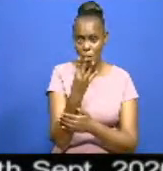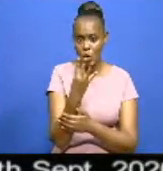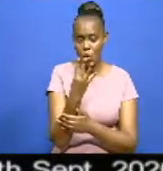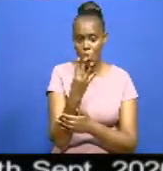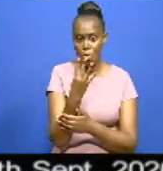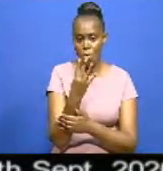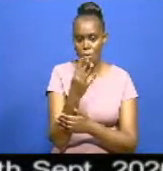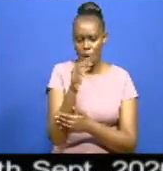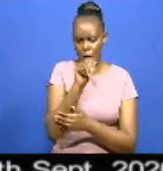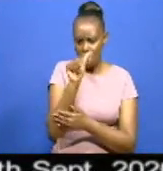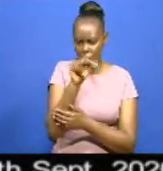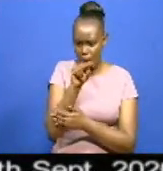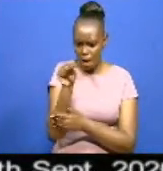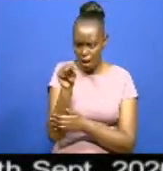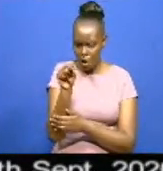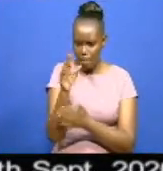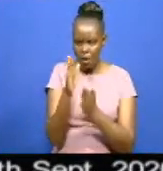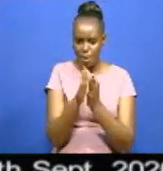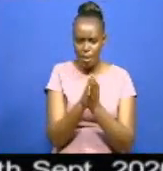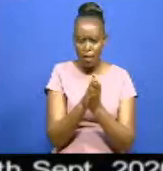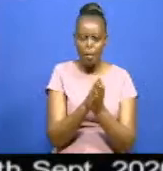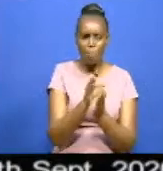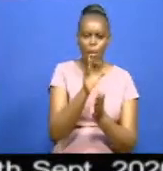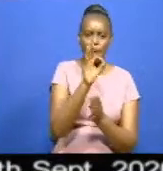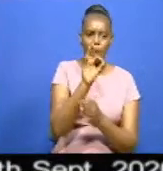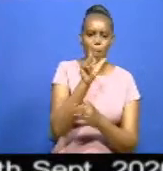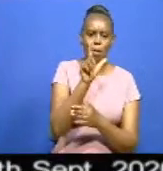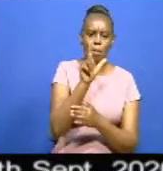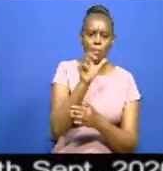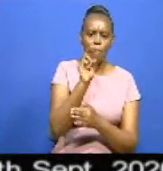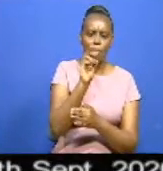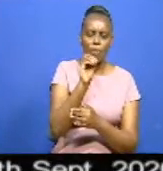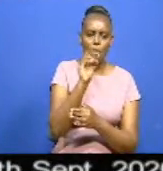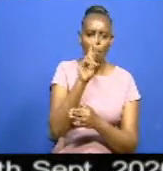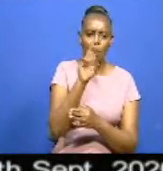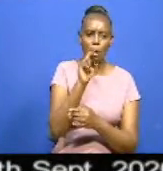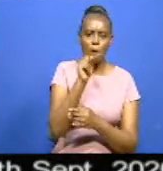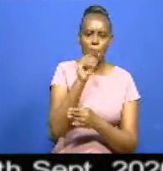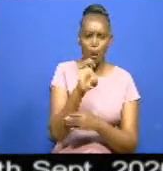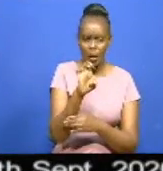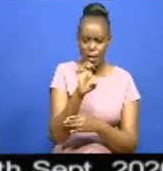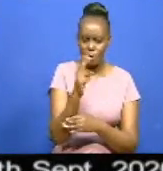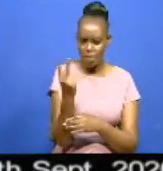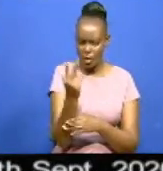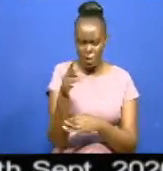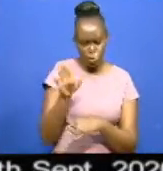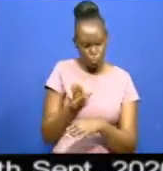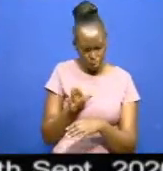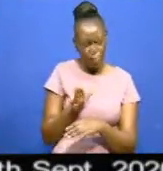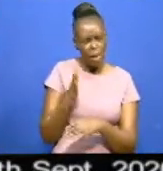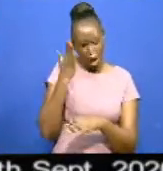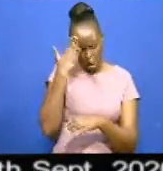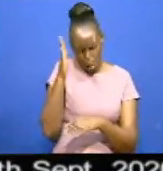Anne Ritu na Florence Biria ni kina dada ambao nawafahamu kazi